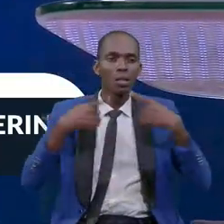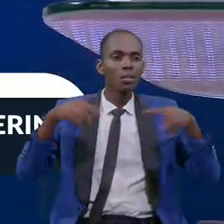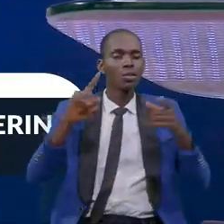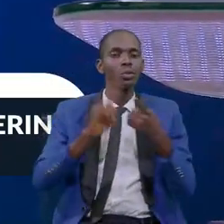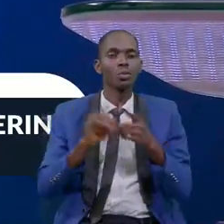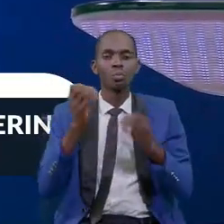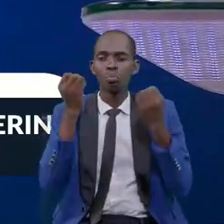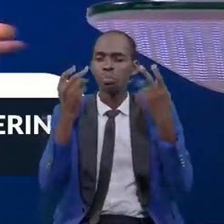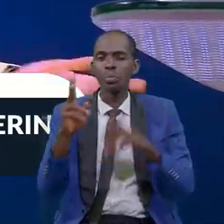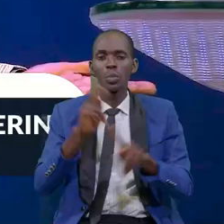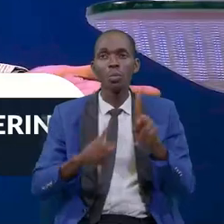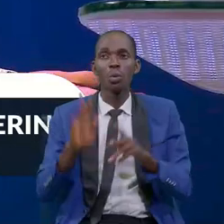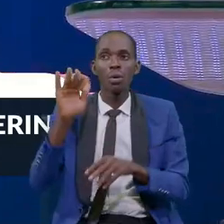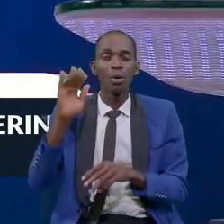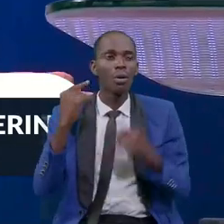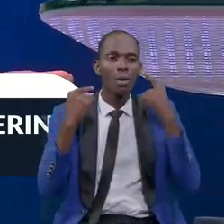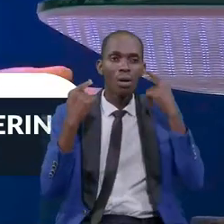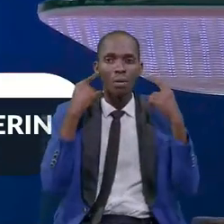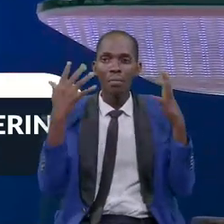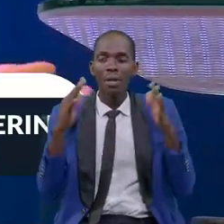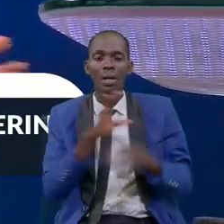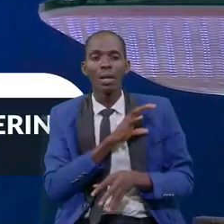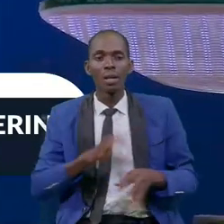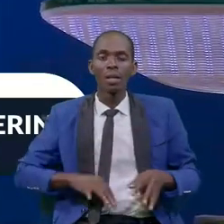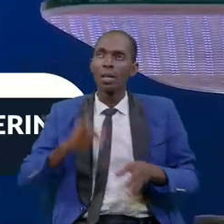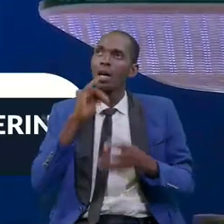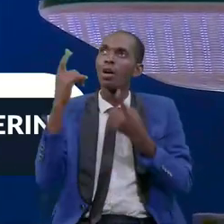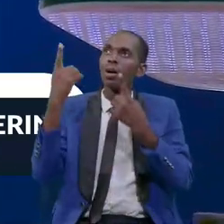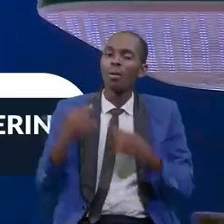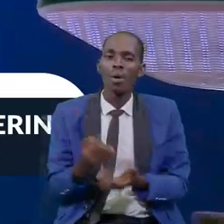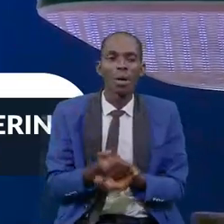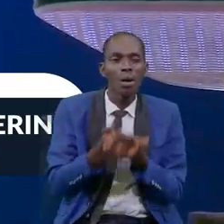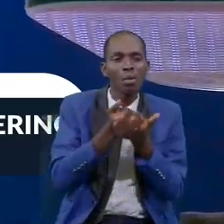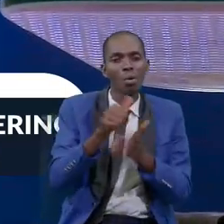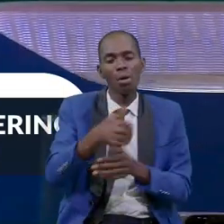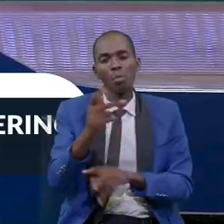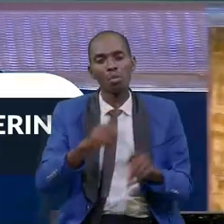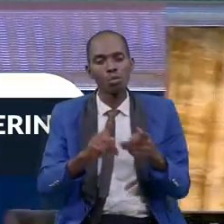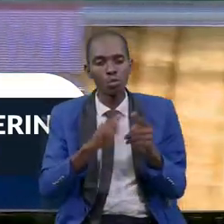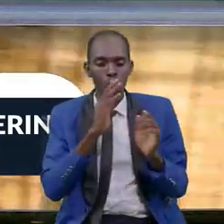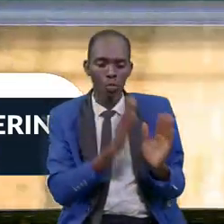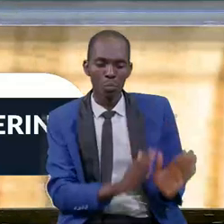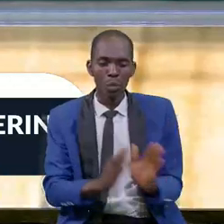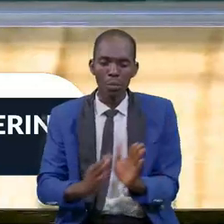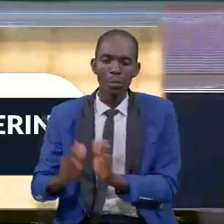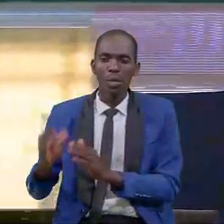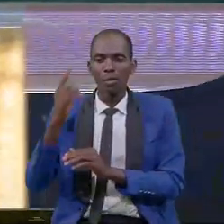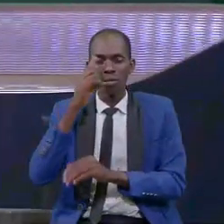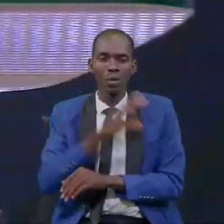Christ revient. Et ils font préparer les autres pour l'avènement du Seigneur.